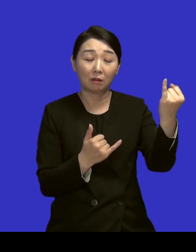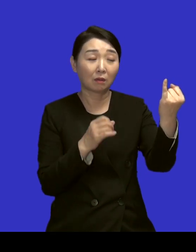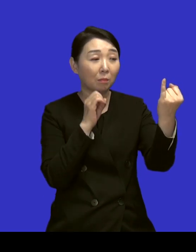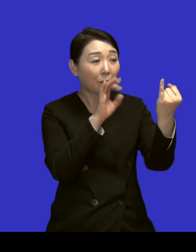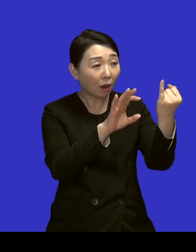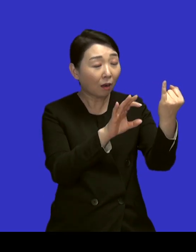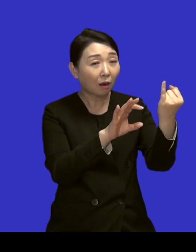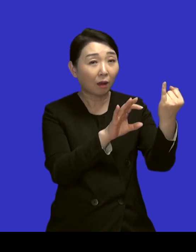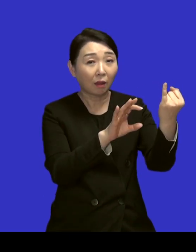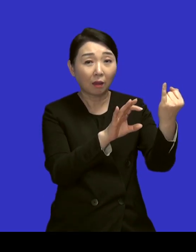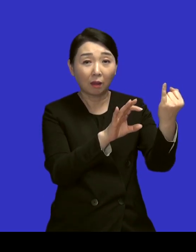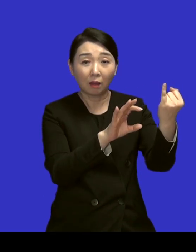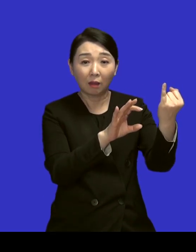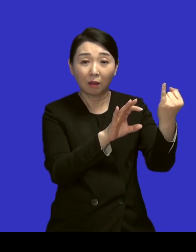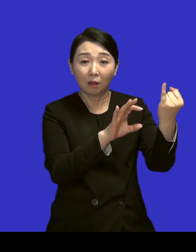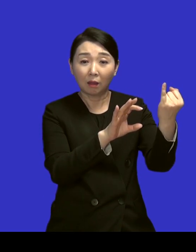듣자마자